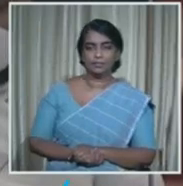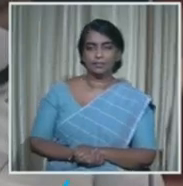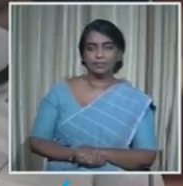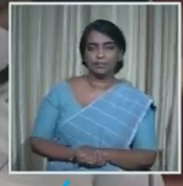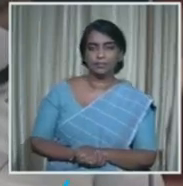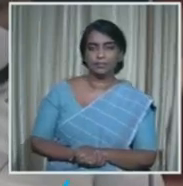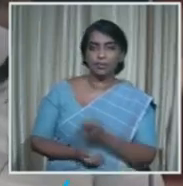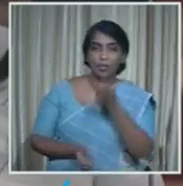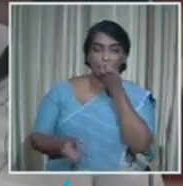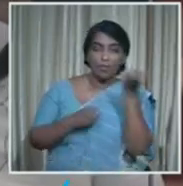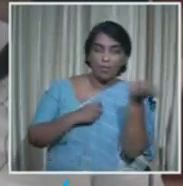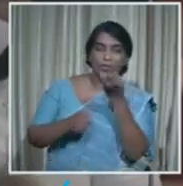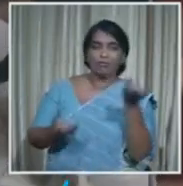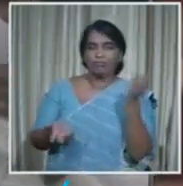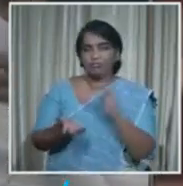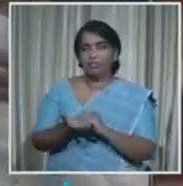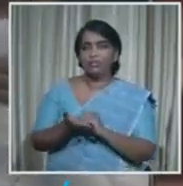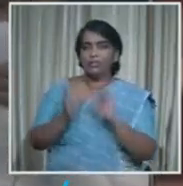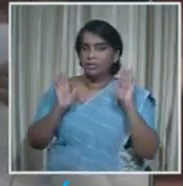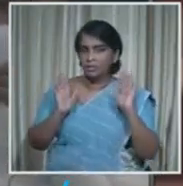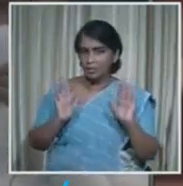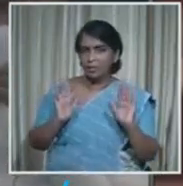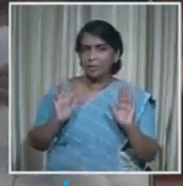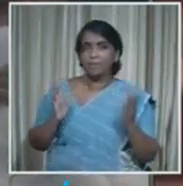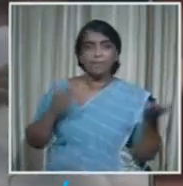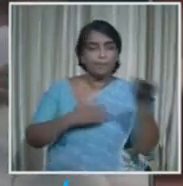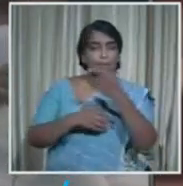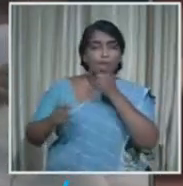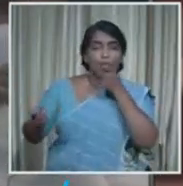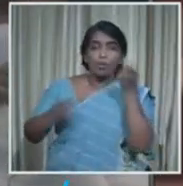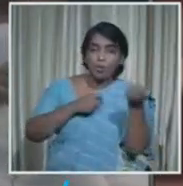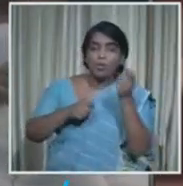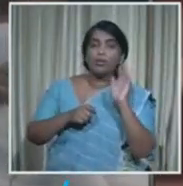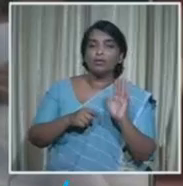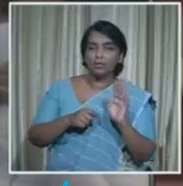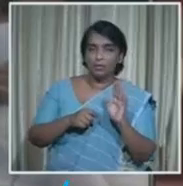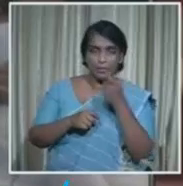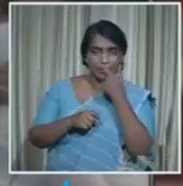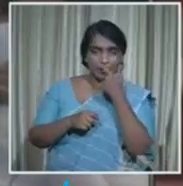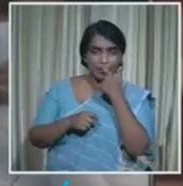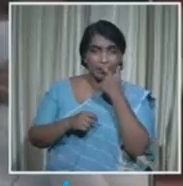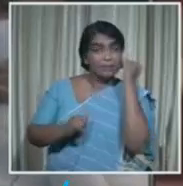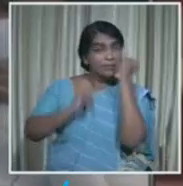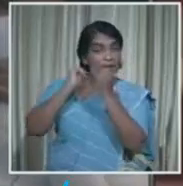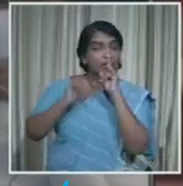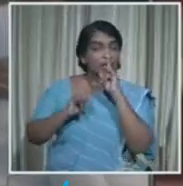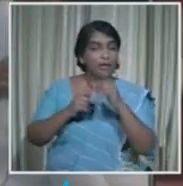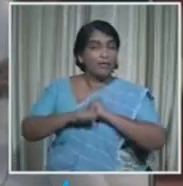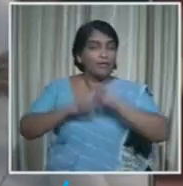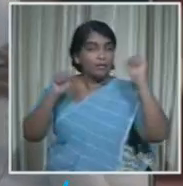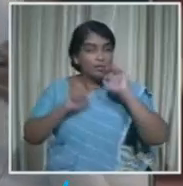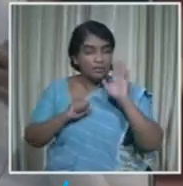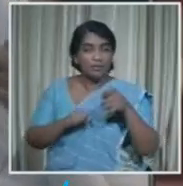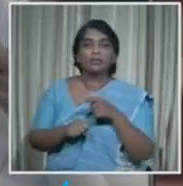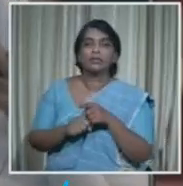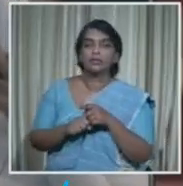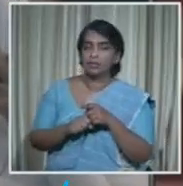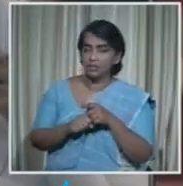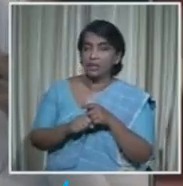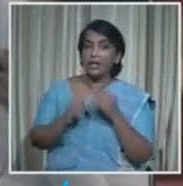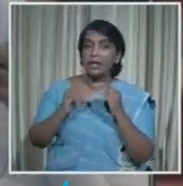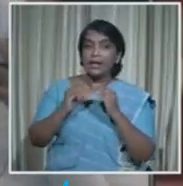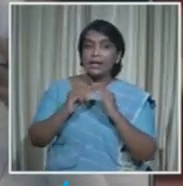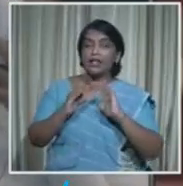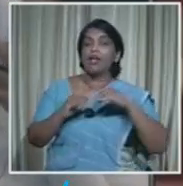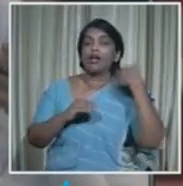ප්‍රහාර එල්ල කරනවා දිගින් දිගටම හැබැයි මේ ඔක්කොම ගහන්නේ විවේචන කරන්නේ විරෝධතා කරන්නේ ගෙදරින් එළියේ